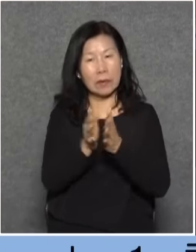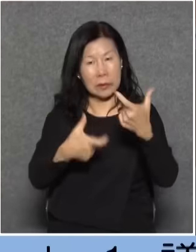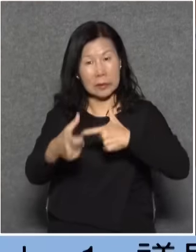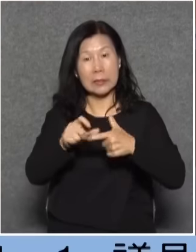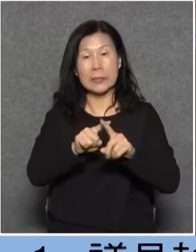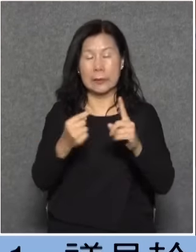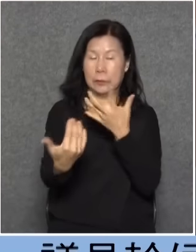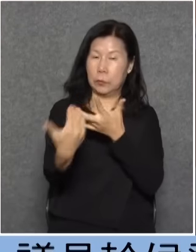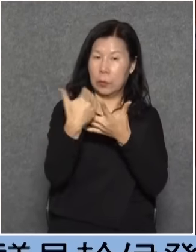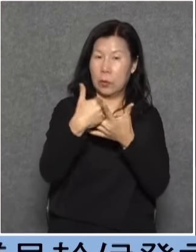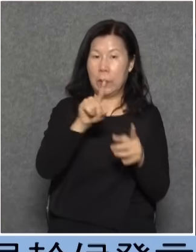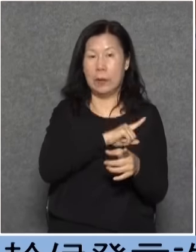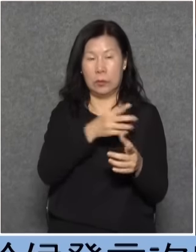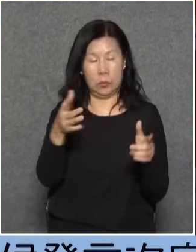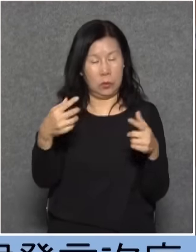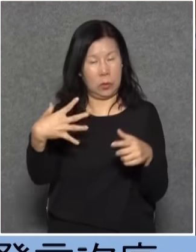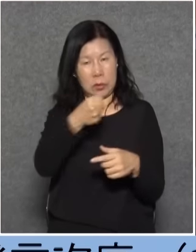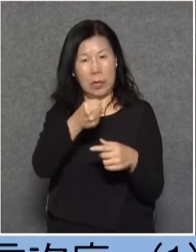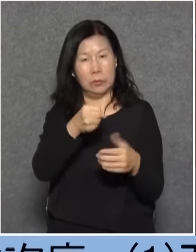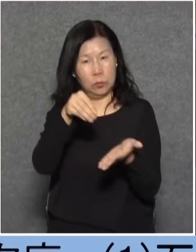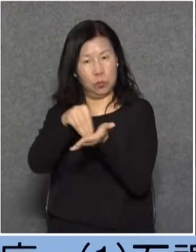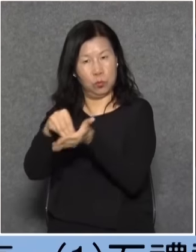动摇由他们主导的经济结构。